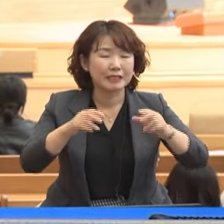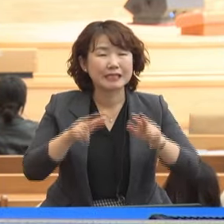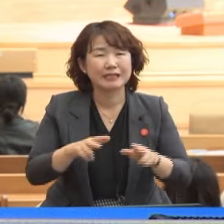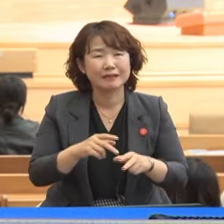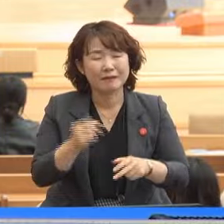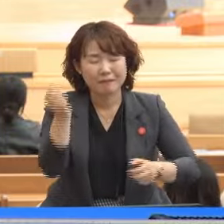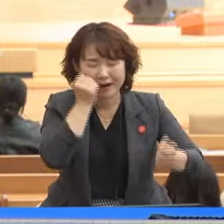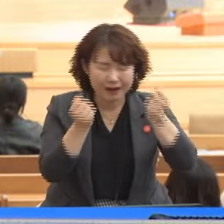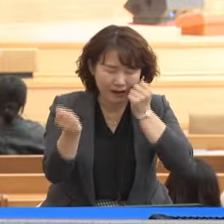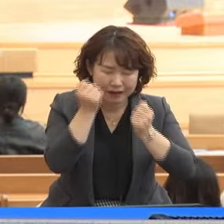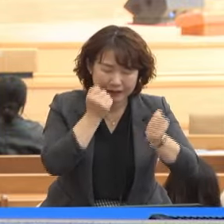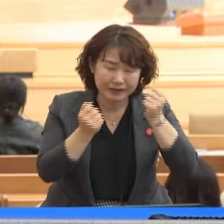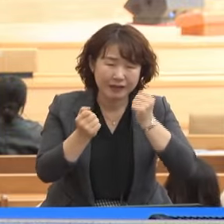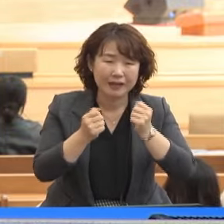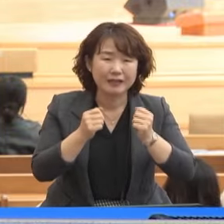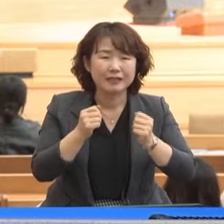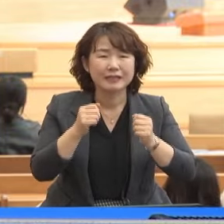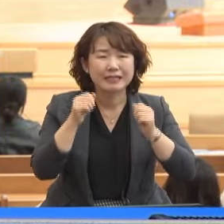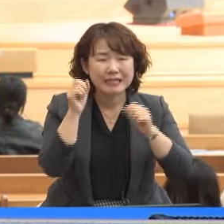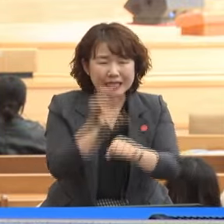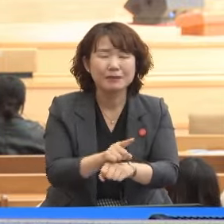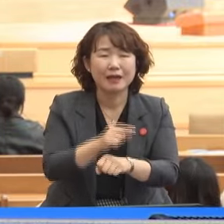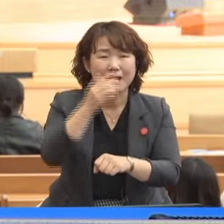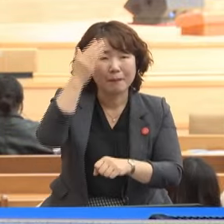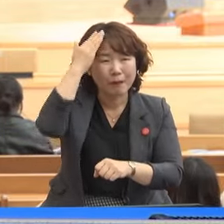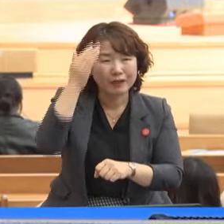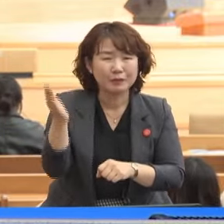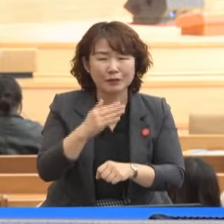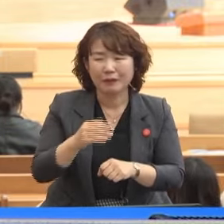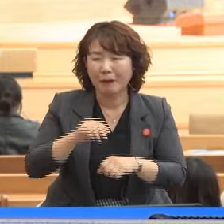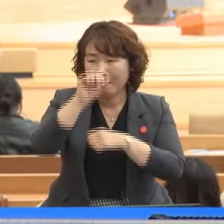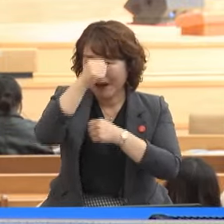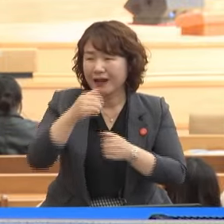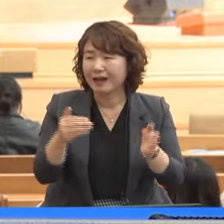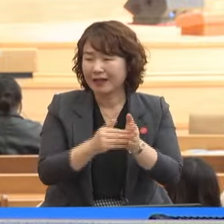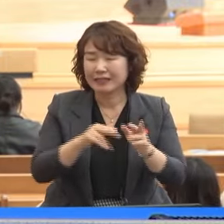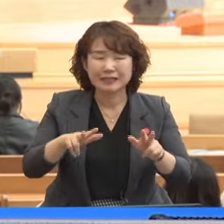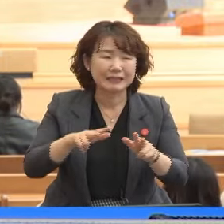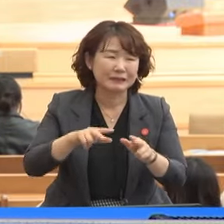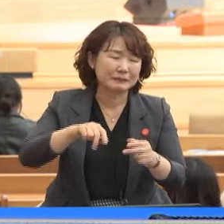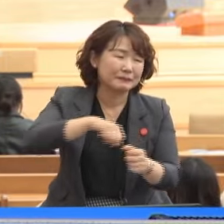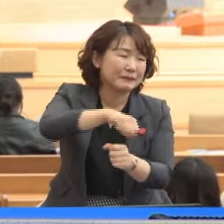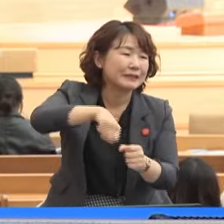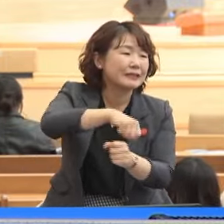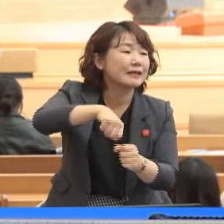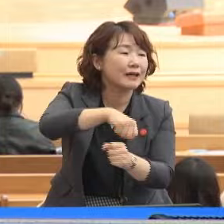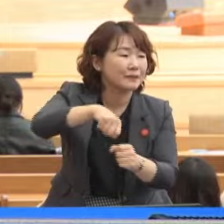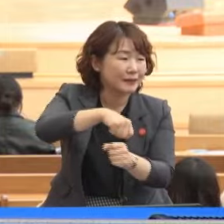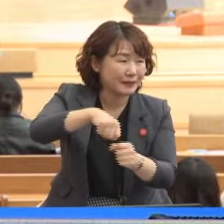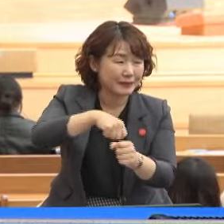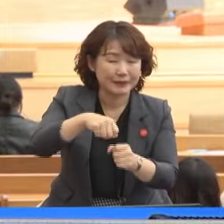얻어맞아서 이미 발바닥부터 머리까지 싸매 있다고 해도 과언이 아닙니다.